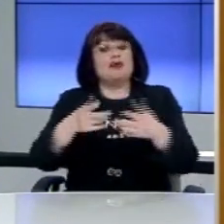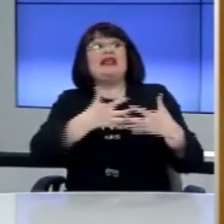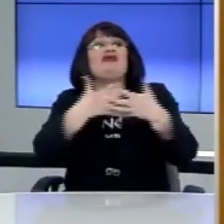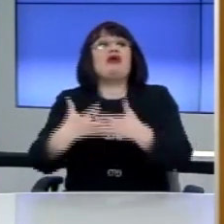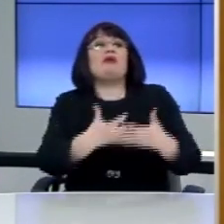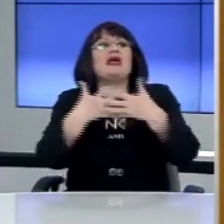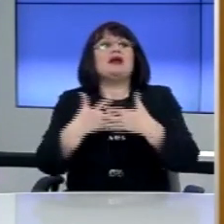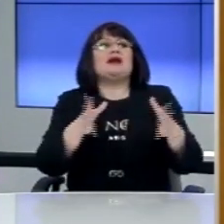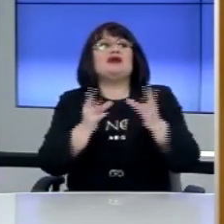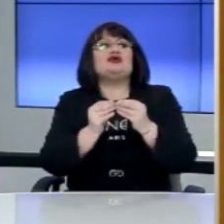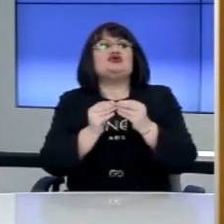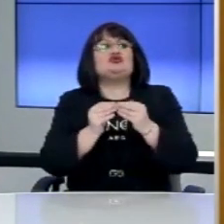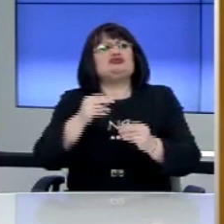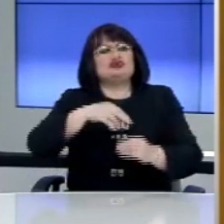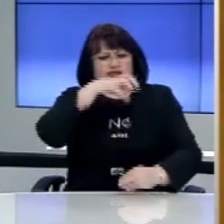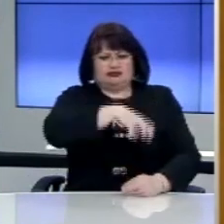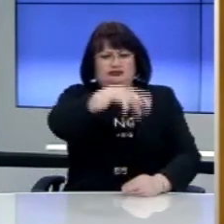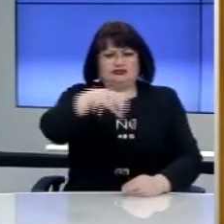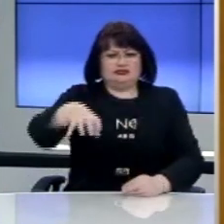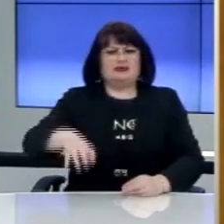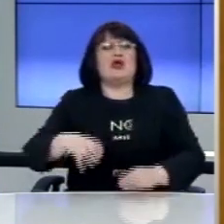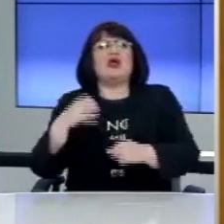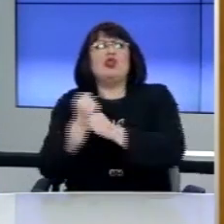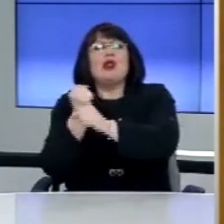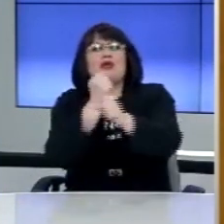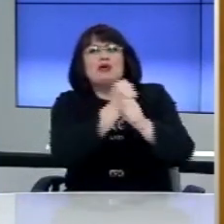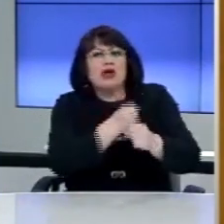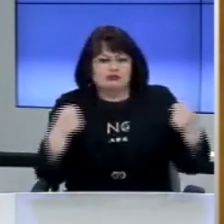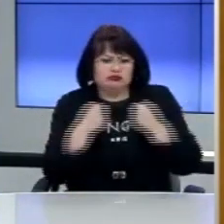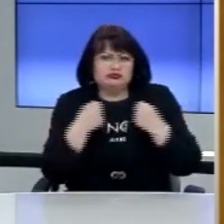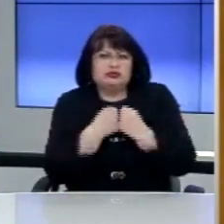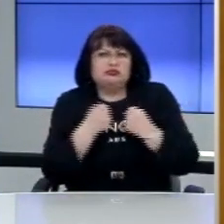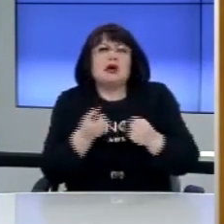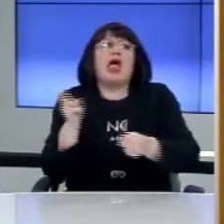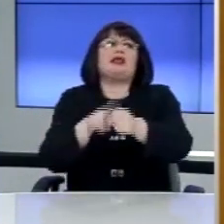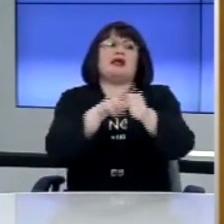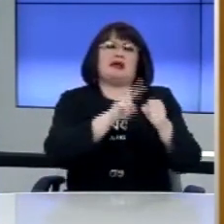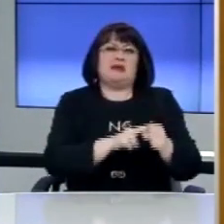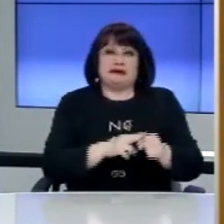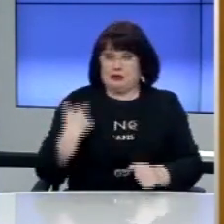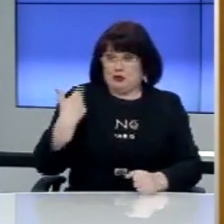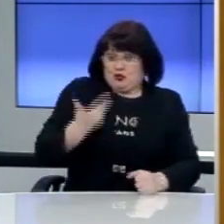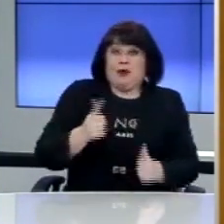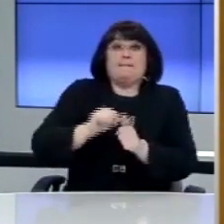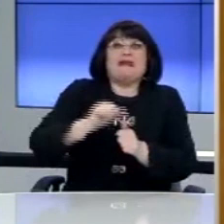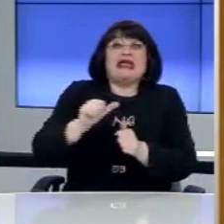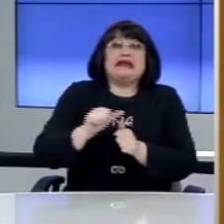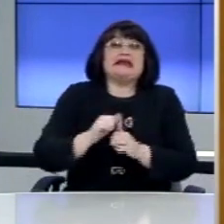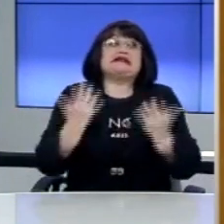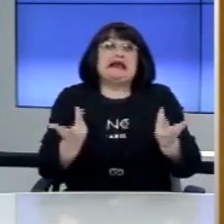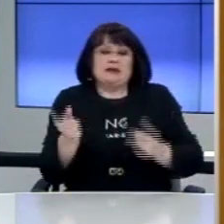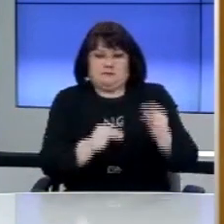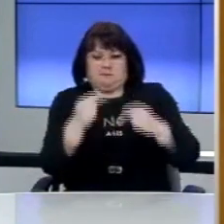βιομηχανία σχεδόν σε όλους τους κλάδους. Μέσα σε λίγους μόνο μήνες, είτε